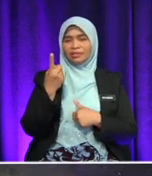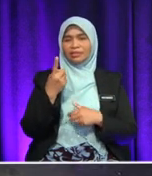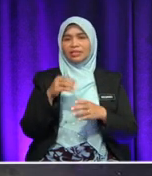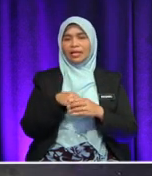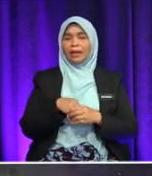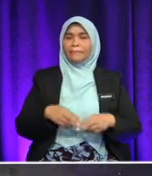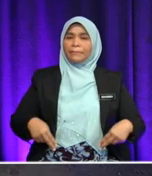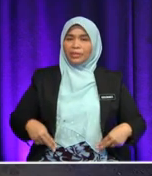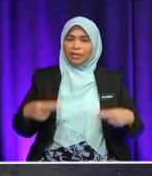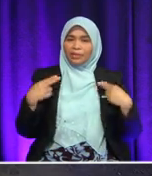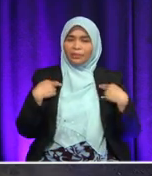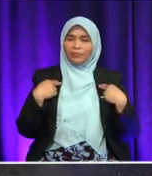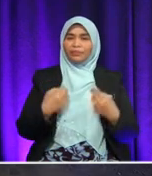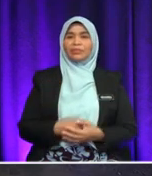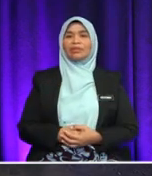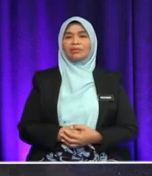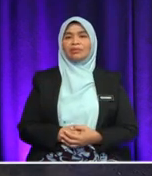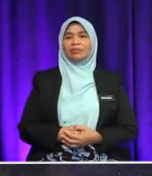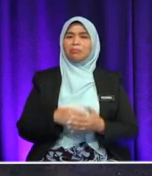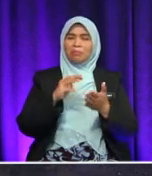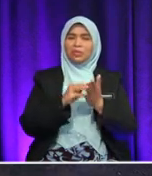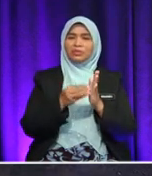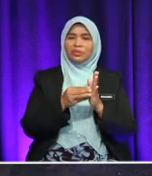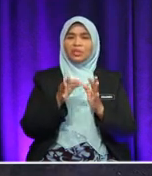kalau tak dapat lakukan